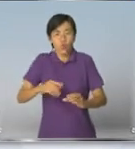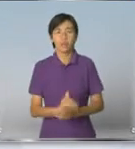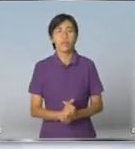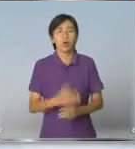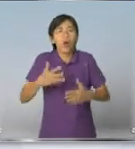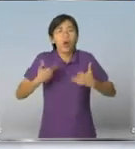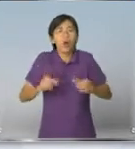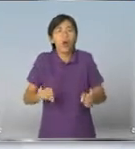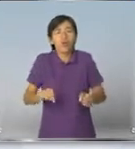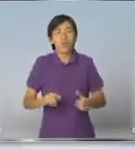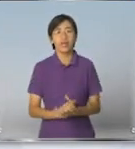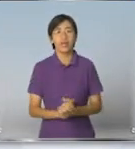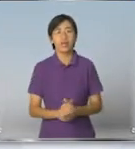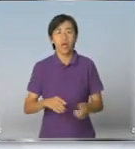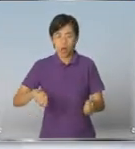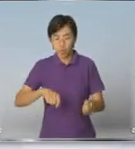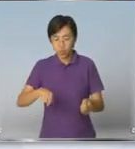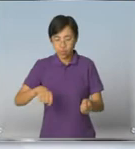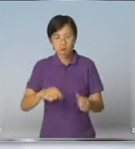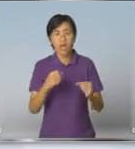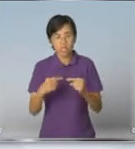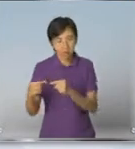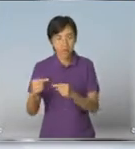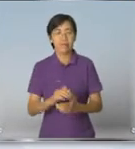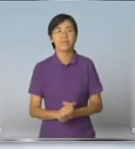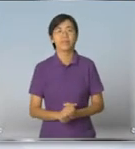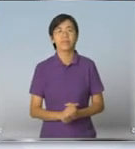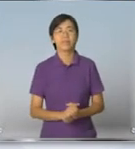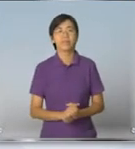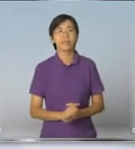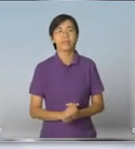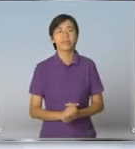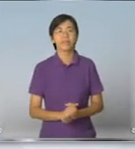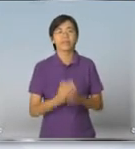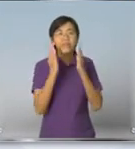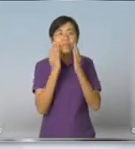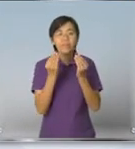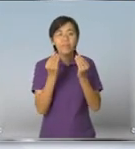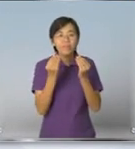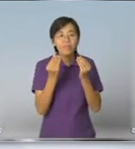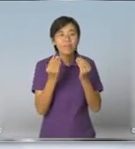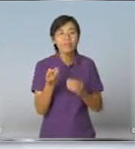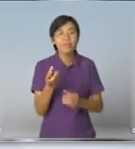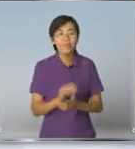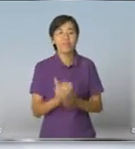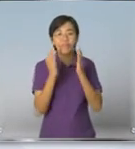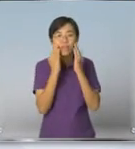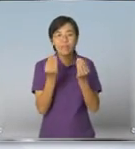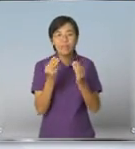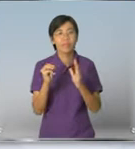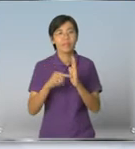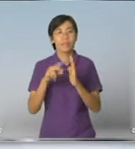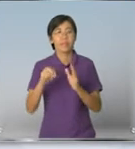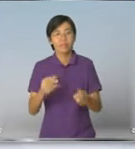อนอยู่นะคะเดี๋ยวจะนวดต่ออีกสักนิดนึง ครับ เดี๋ยวเราจะมีแป้งนวลที่เป็นแป้งข้าวเจ้ากับแป้